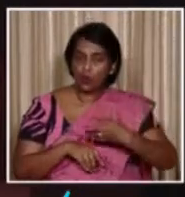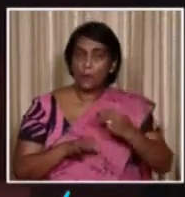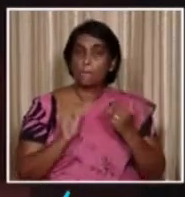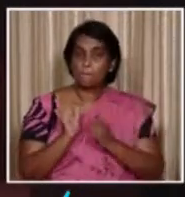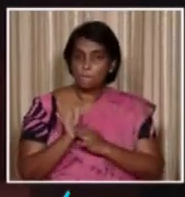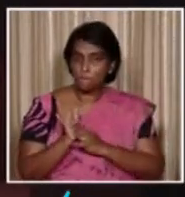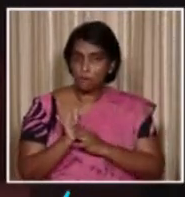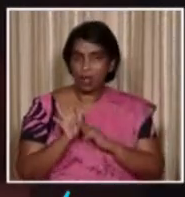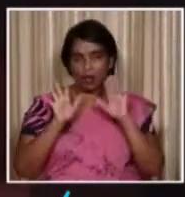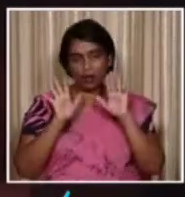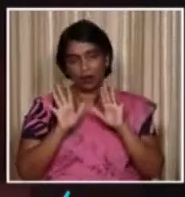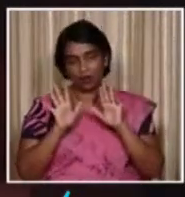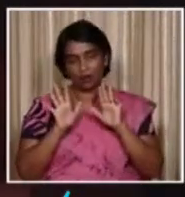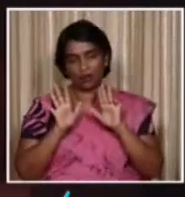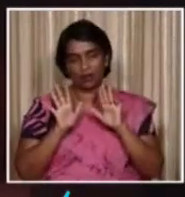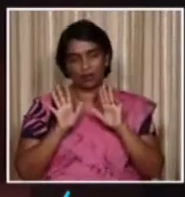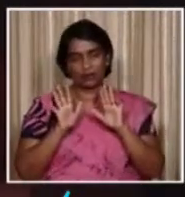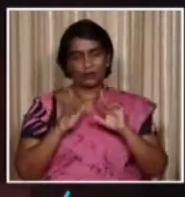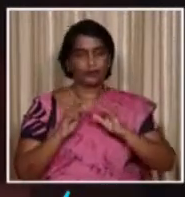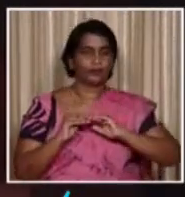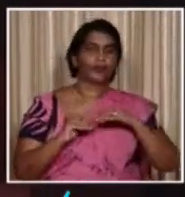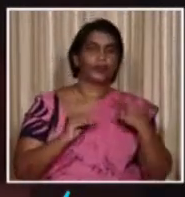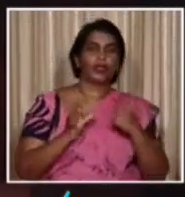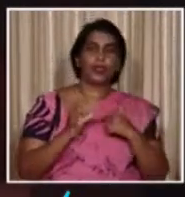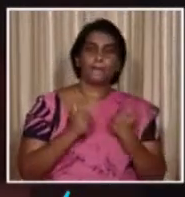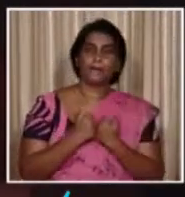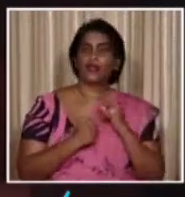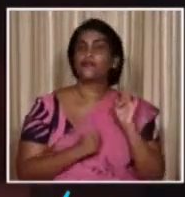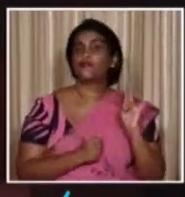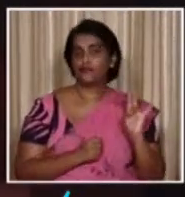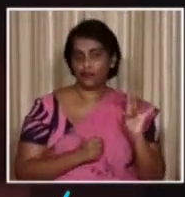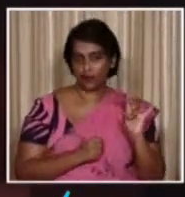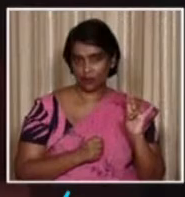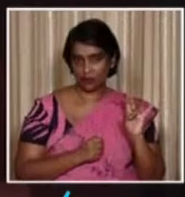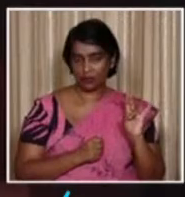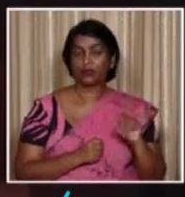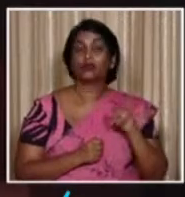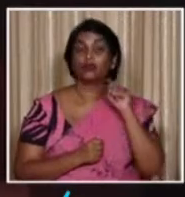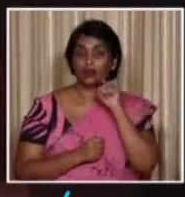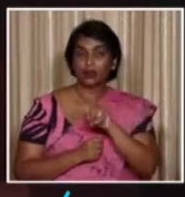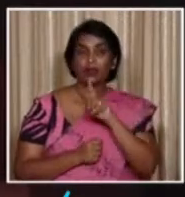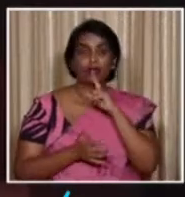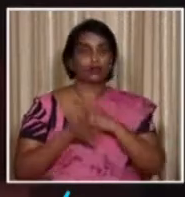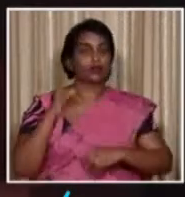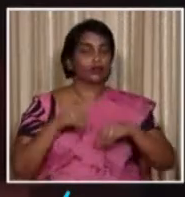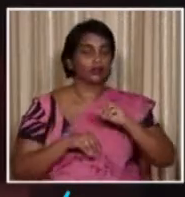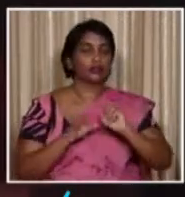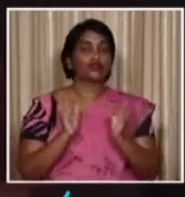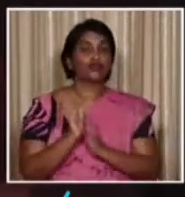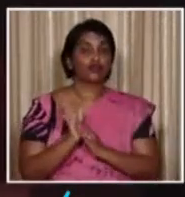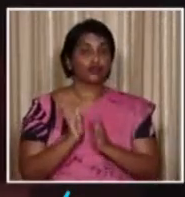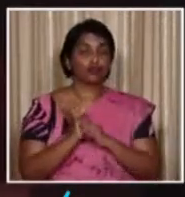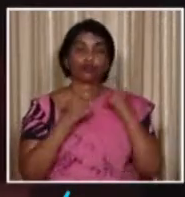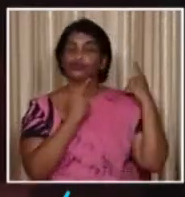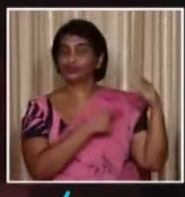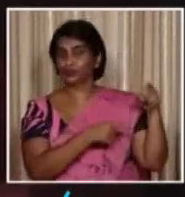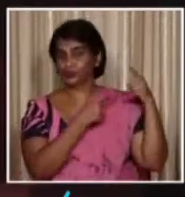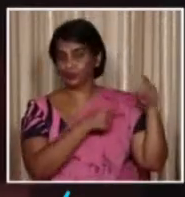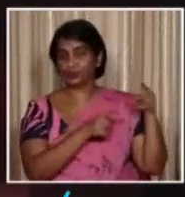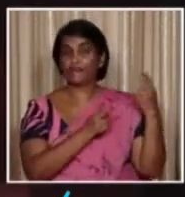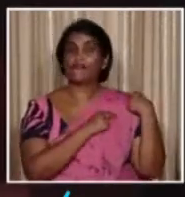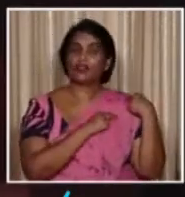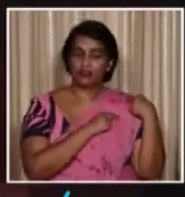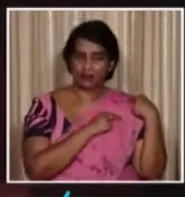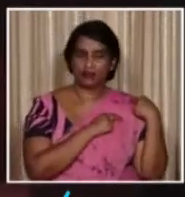මාර්තු 9 වුණා එක වෙලාවක් ඊට පස්සේ අප්‍රේල් 25 වුණා ඔබතුමා කියනවා මැතිවරණ කොමිසම පිටුවට දානවා මේකේ